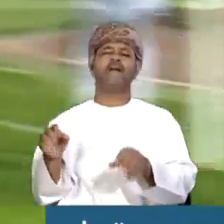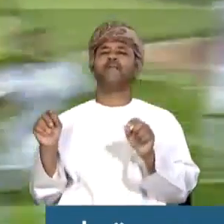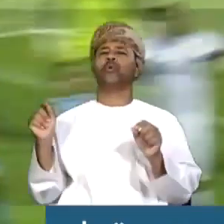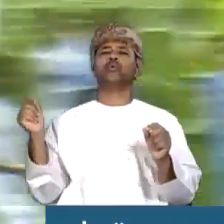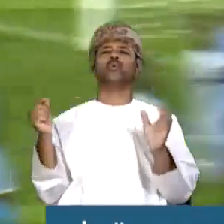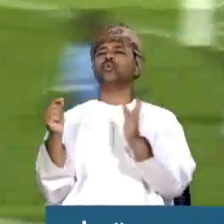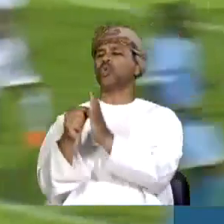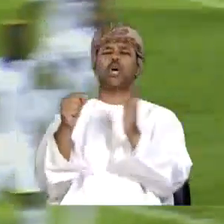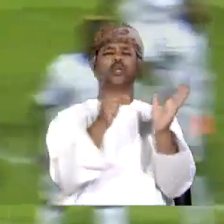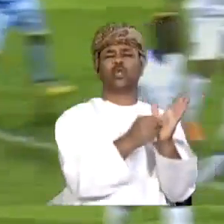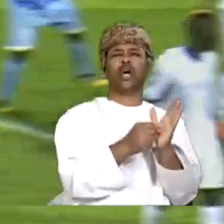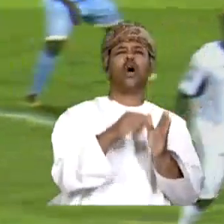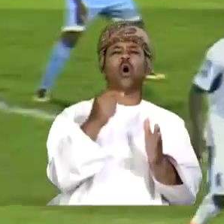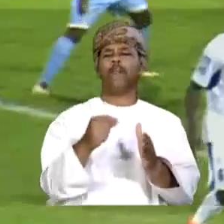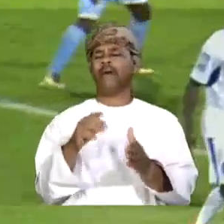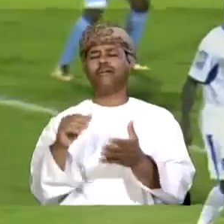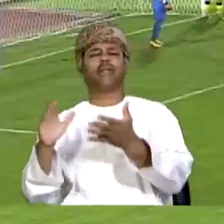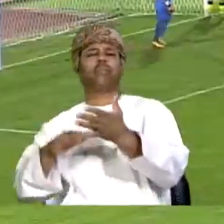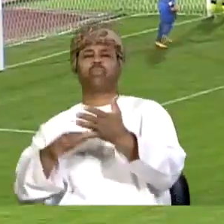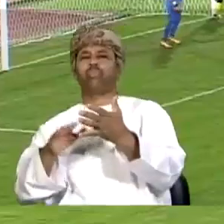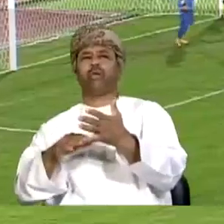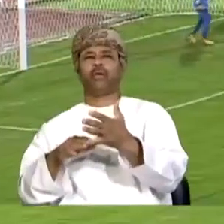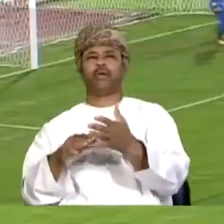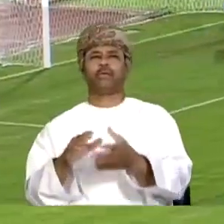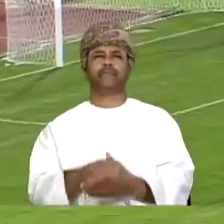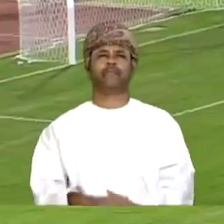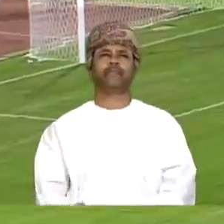بنقطة وضعتهما في النصف الأسفل من